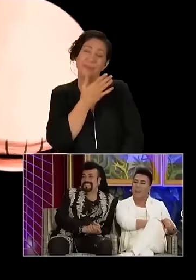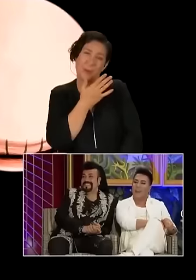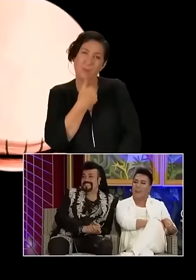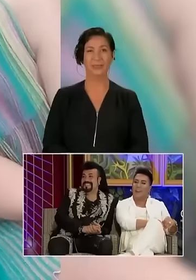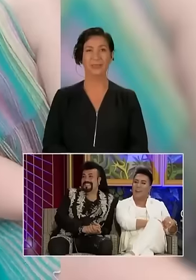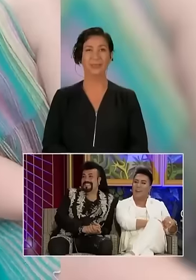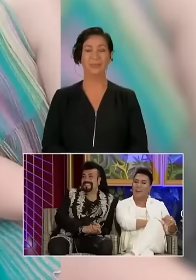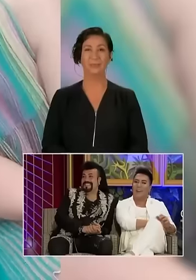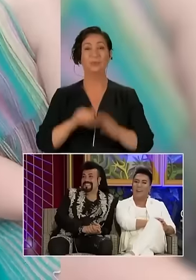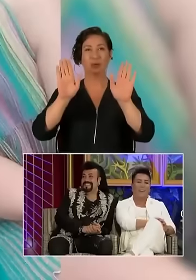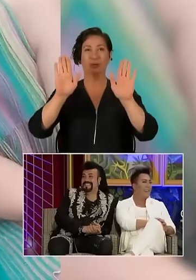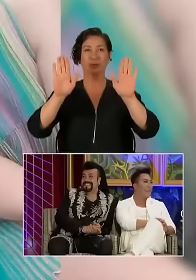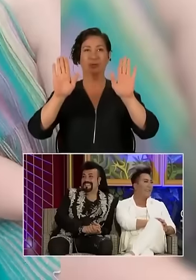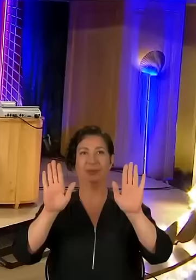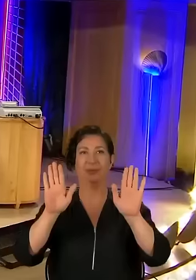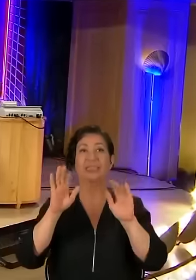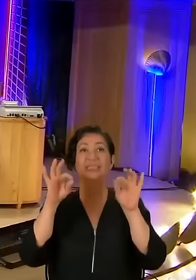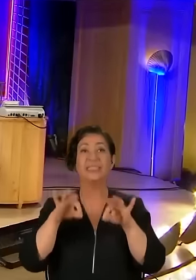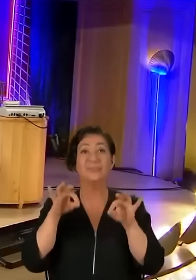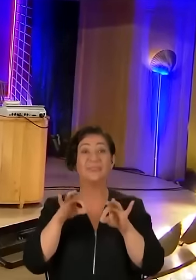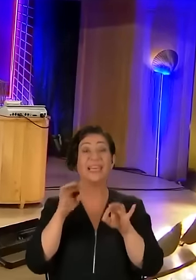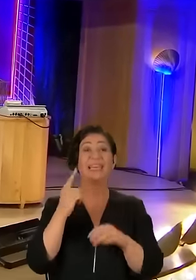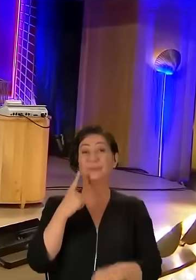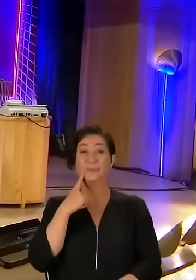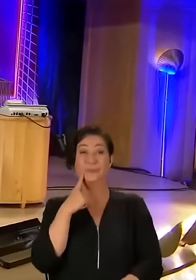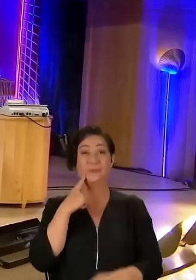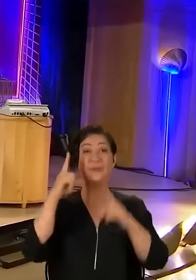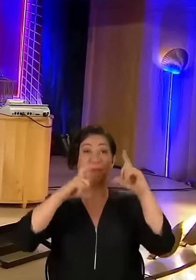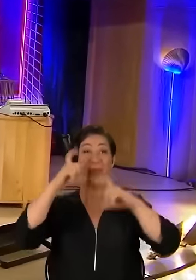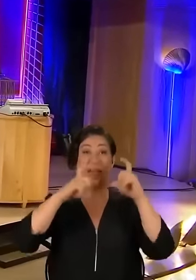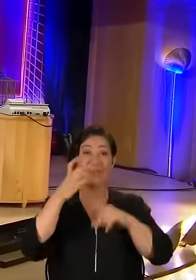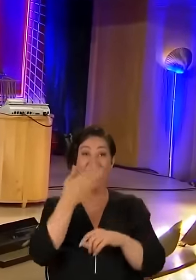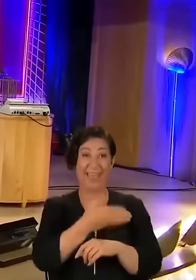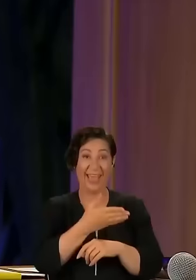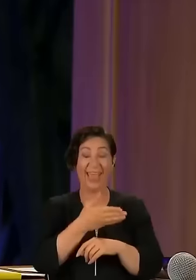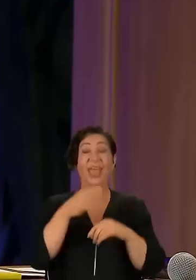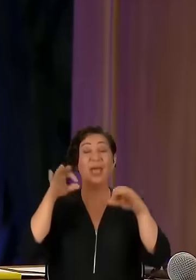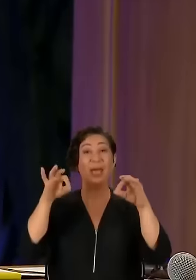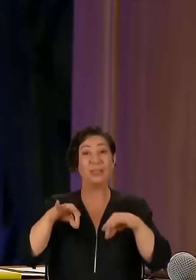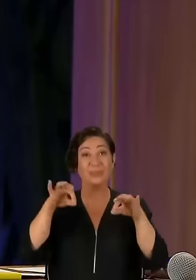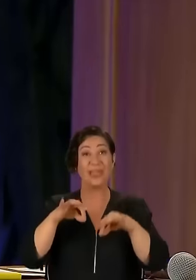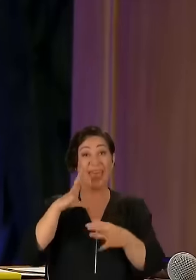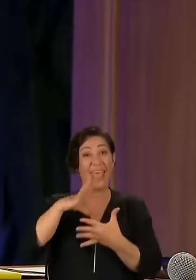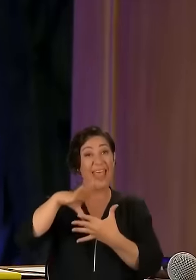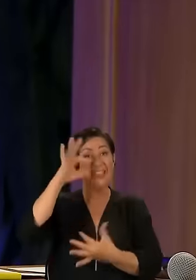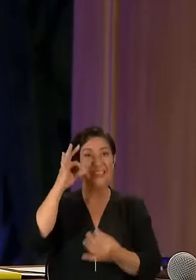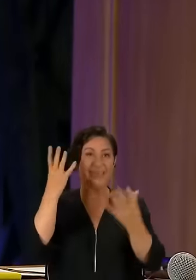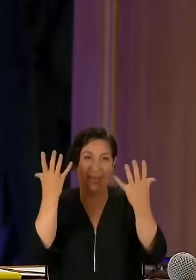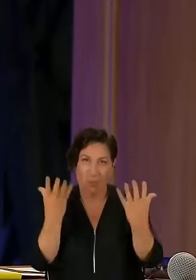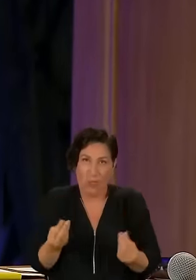Biliyordum. Dön. Şimdi geldik Seda Sayan fotoğraflarına. Yani şimdi insan